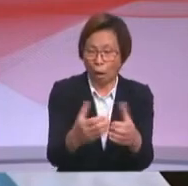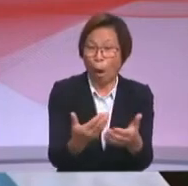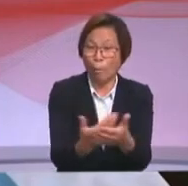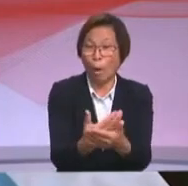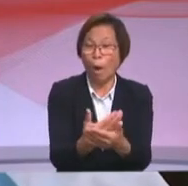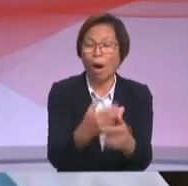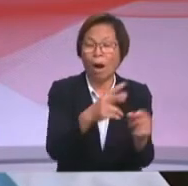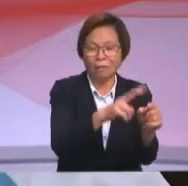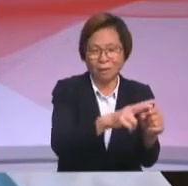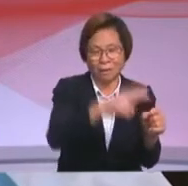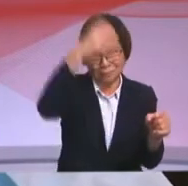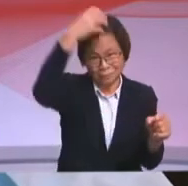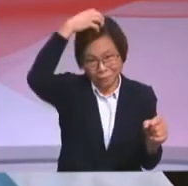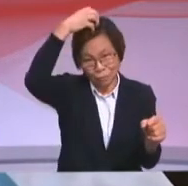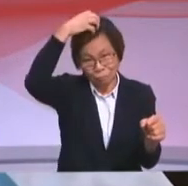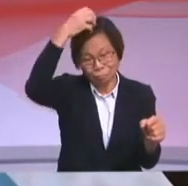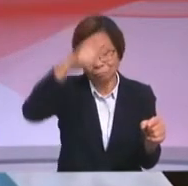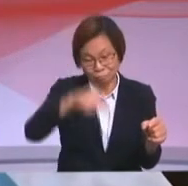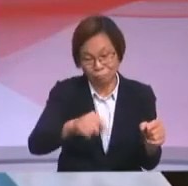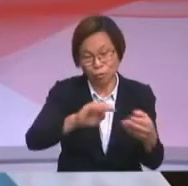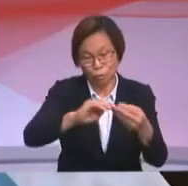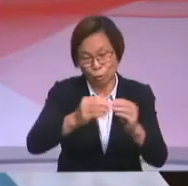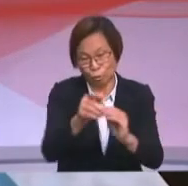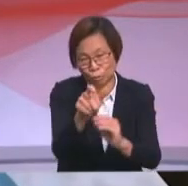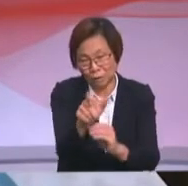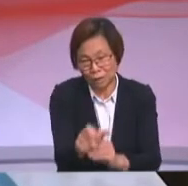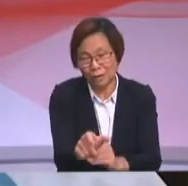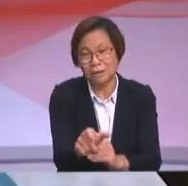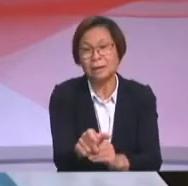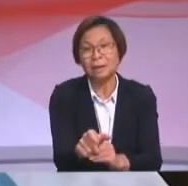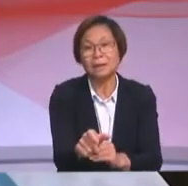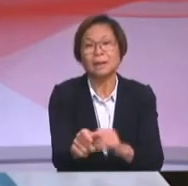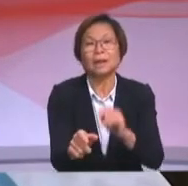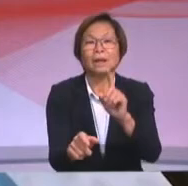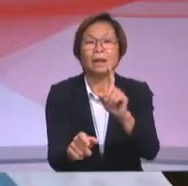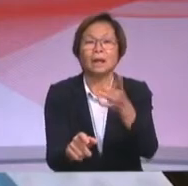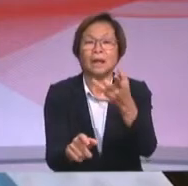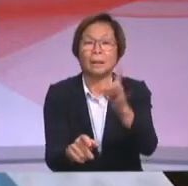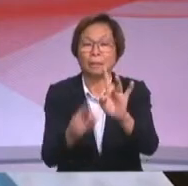daerah Klang di negeri Selangor dan kes indeks bagi kluster ini iaitu kes ke